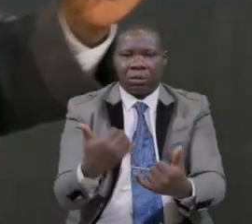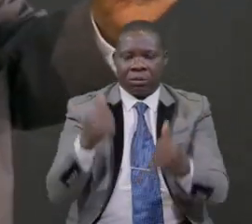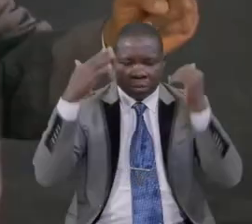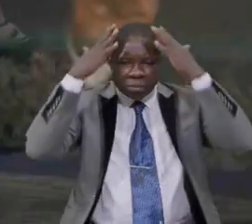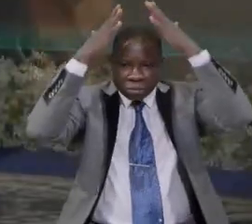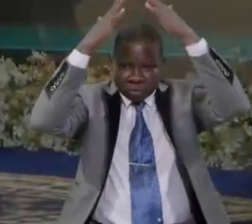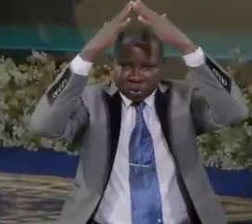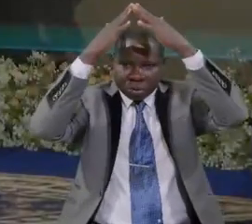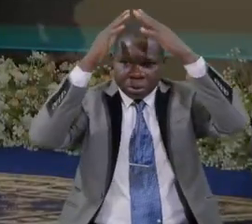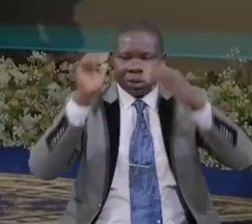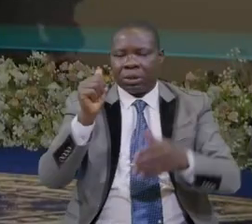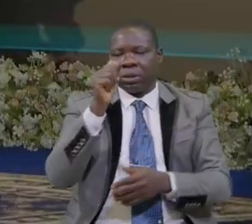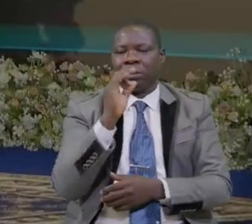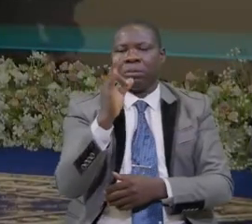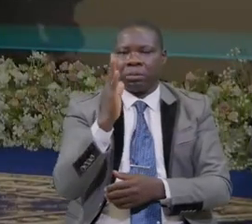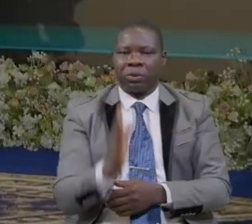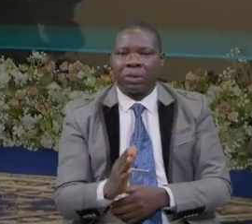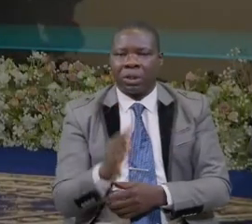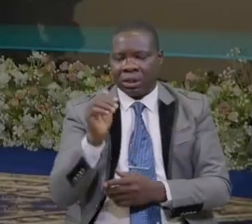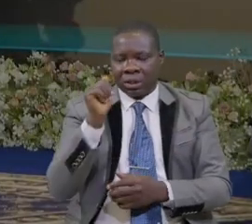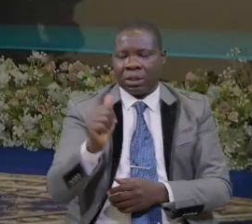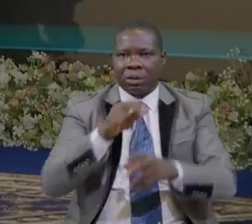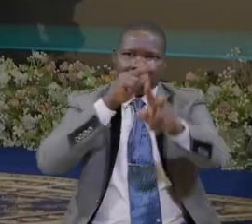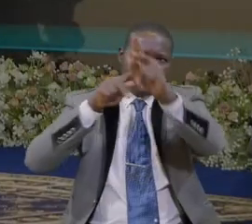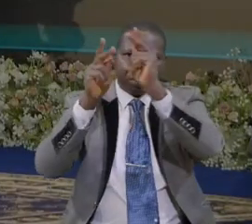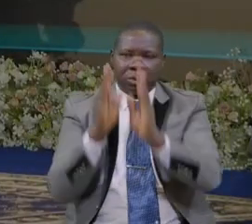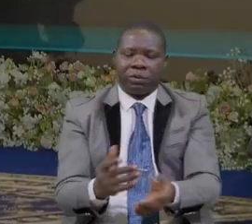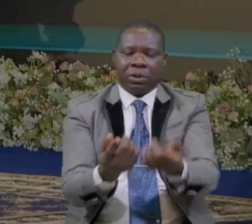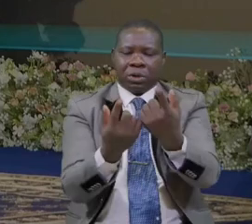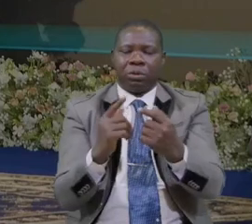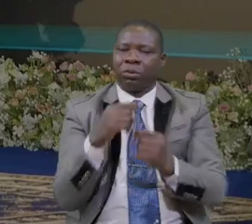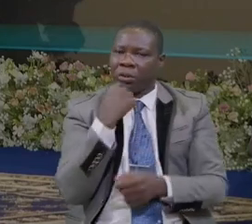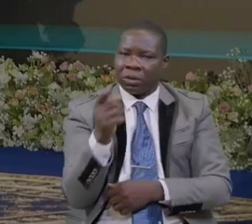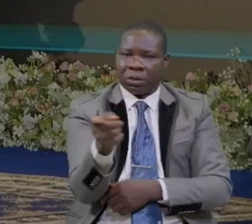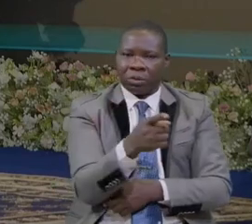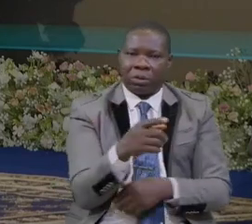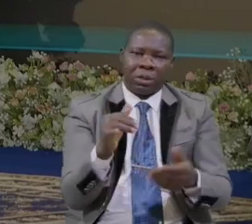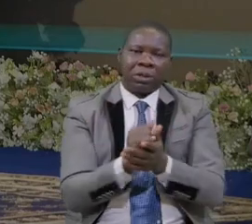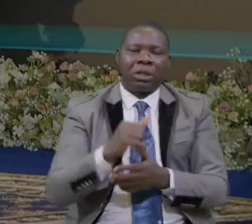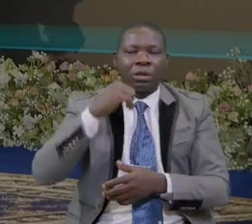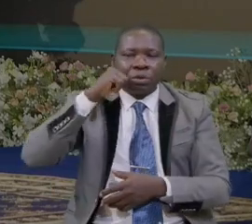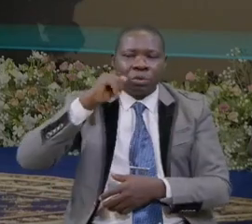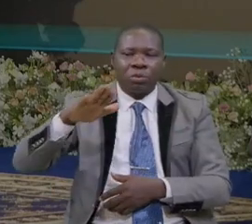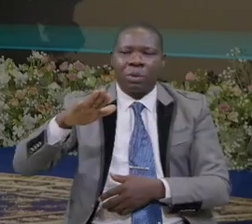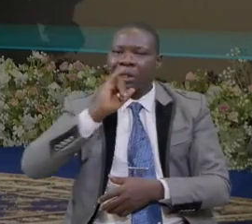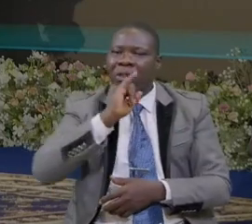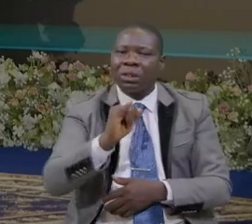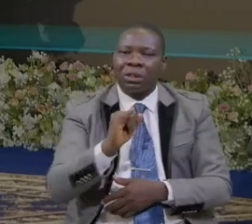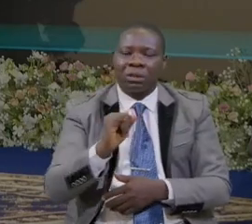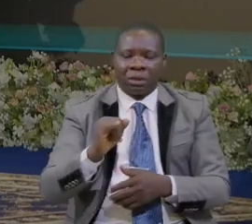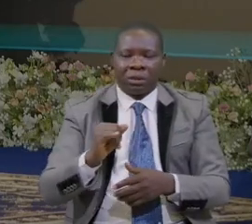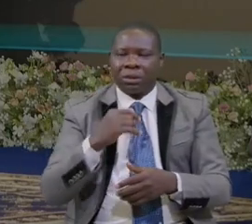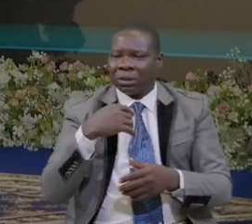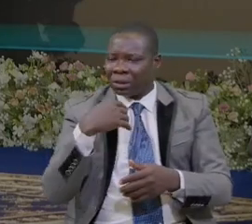un prédicateur, un prophète vient te dire cette femme-là, et il va décrire ce qu'il veut